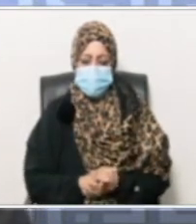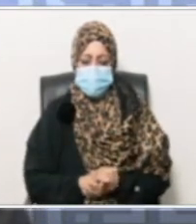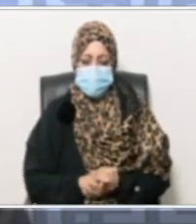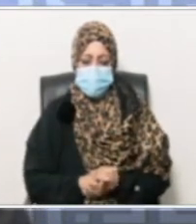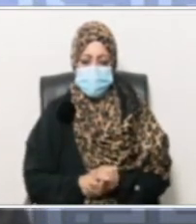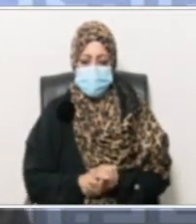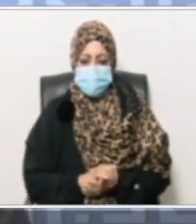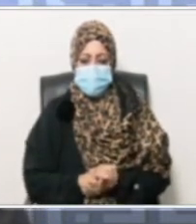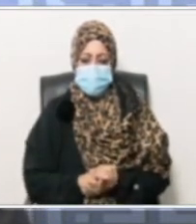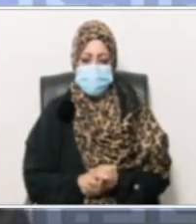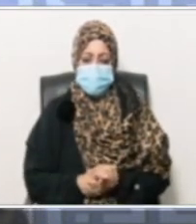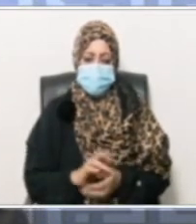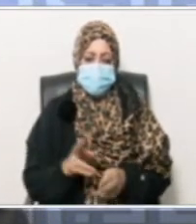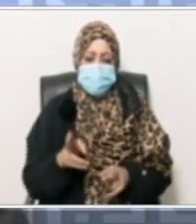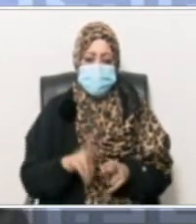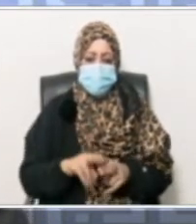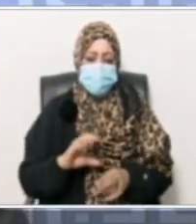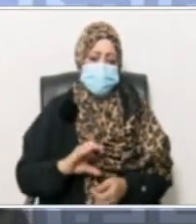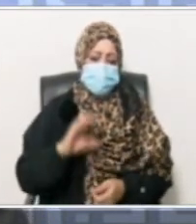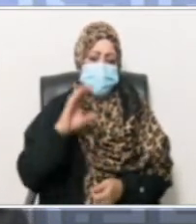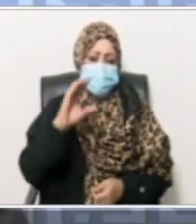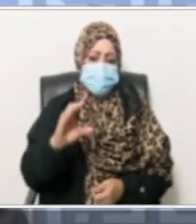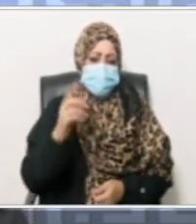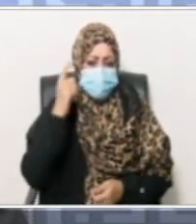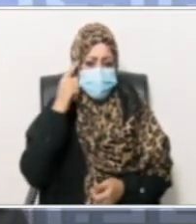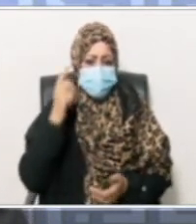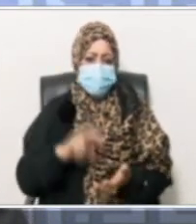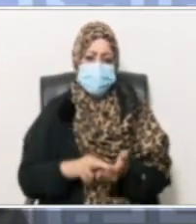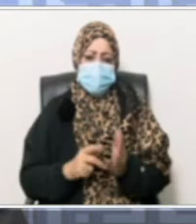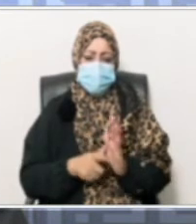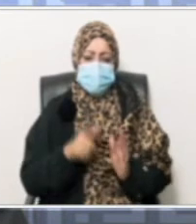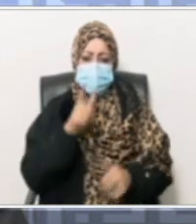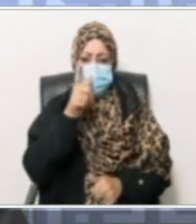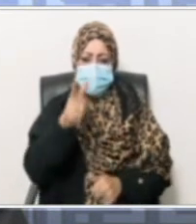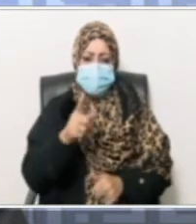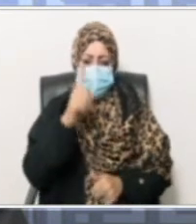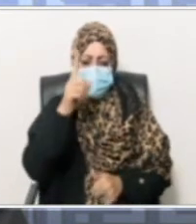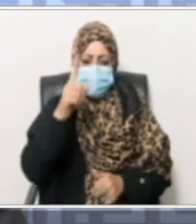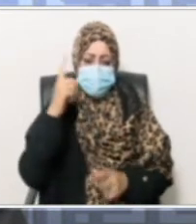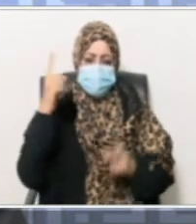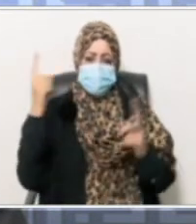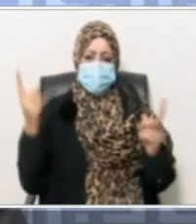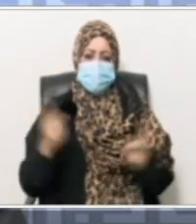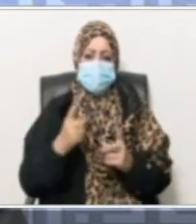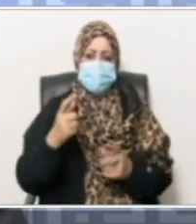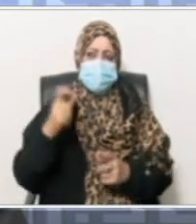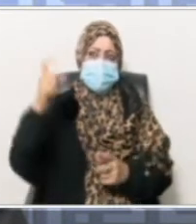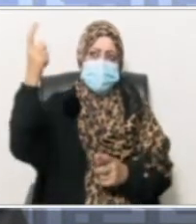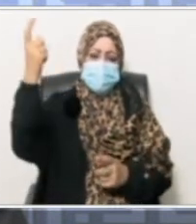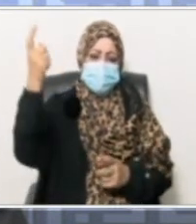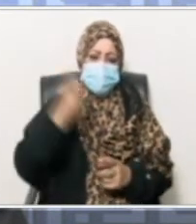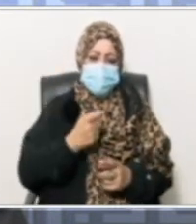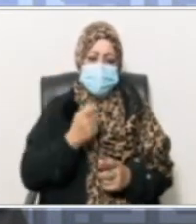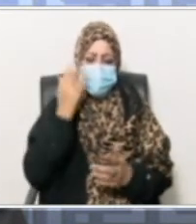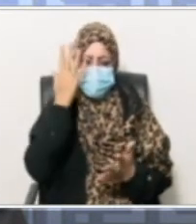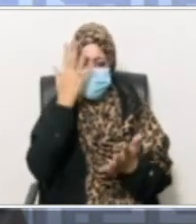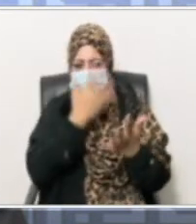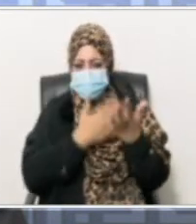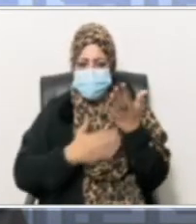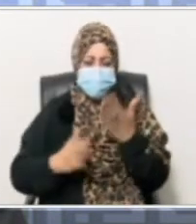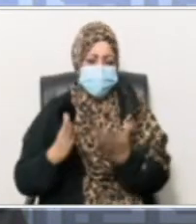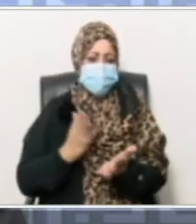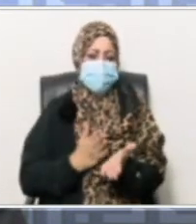فنقول الله عز وجل بعث الانبياء ليخرجوا الناس من الظلمات الى النور، وليبصرونهم في أمور